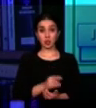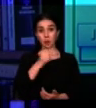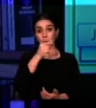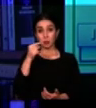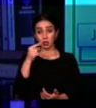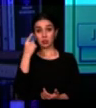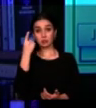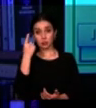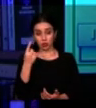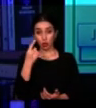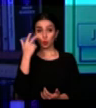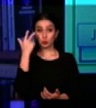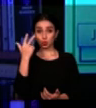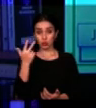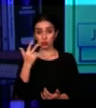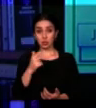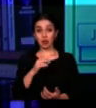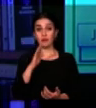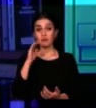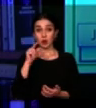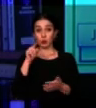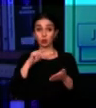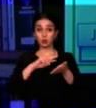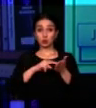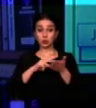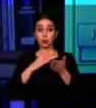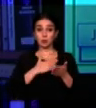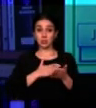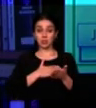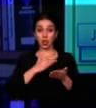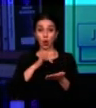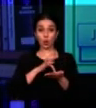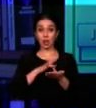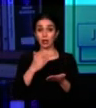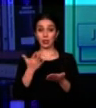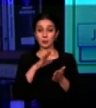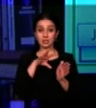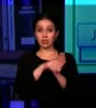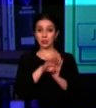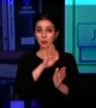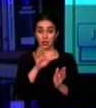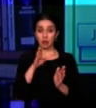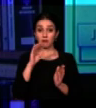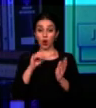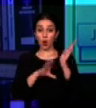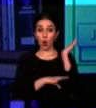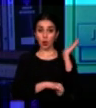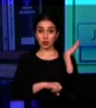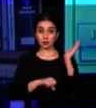Минус бірдан үчкече. Ва бұл нұқталар біздің оралығымызге кірмады. Ва